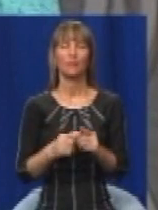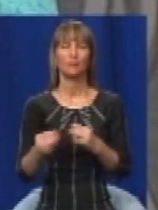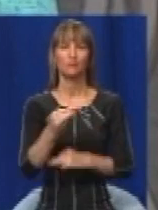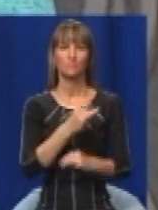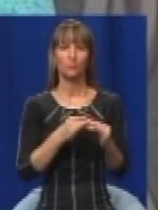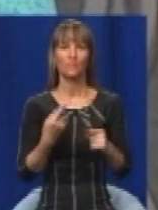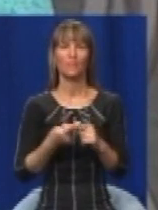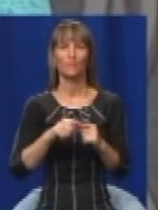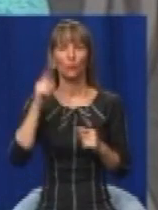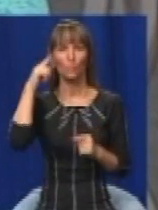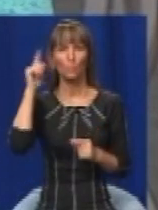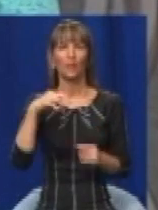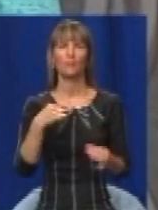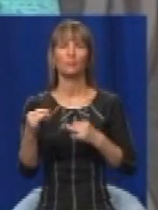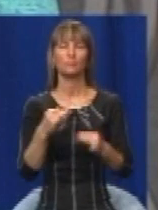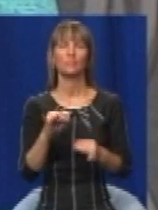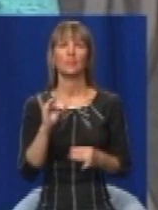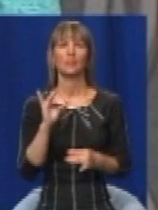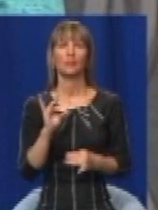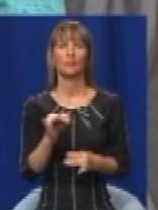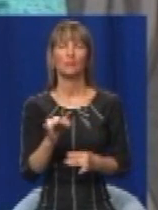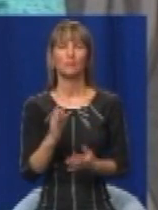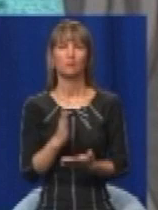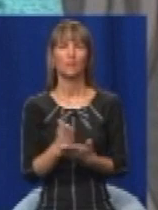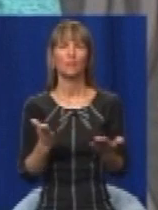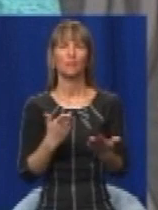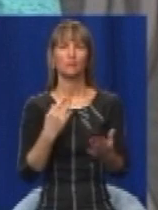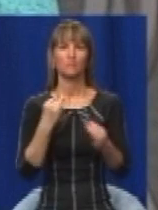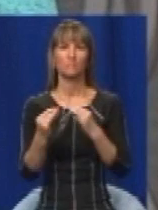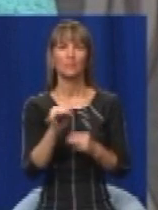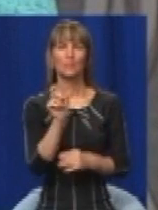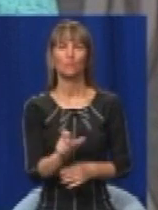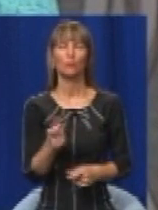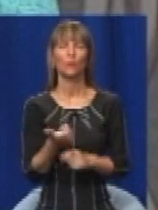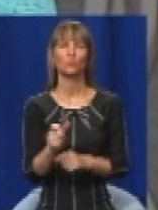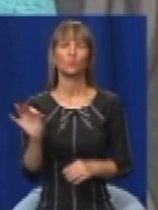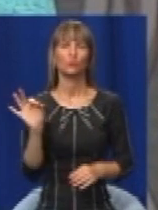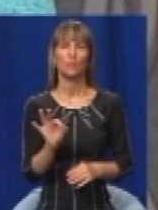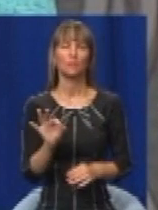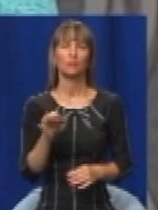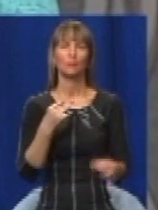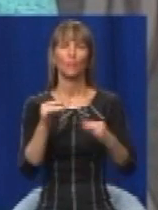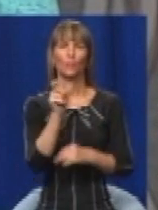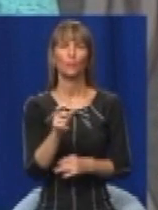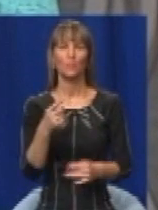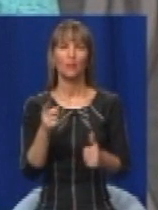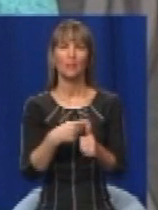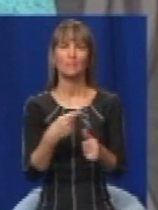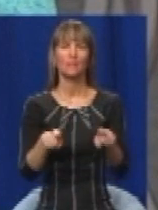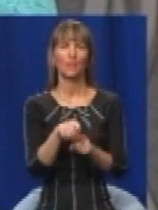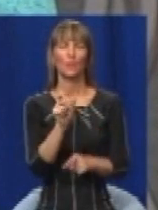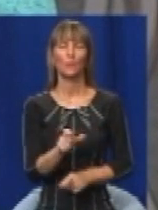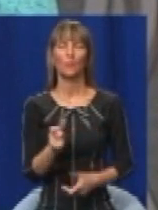це вміння спілкуватися та налагоджувати якісь певні контакти з людьми. А дуже часто комунікабельними людьми називають таких людей,